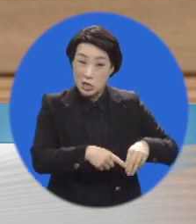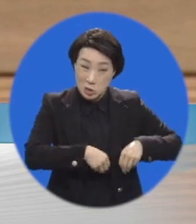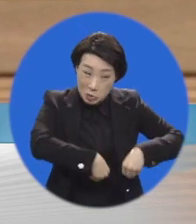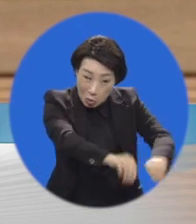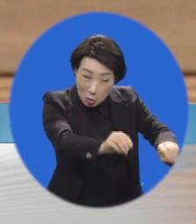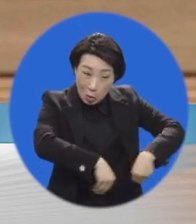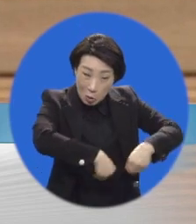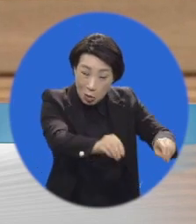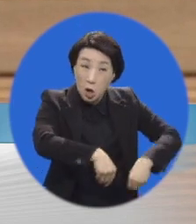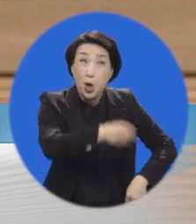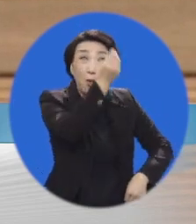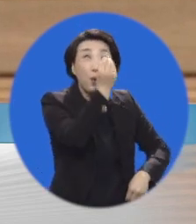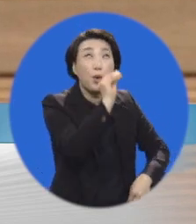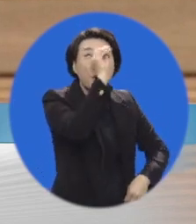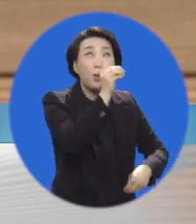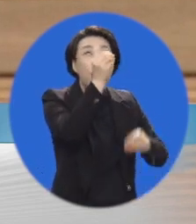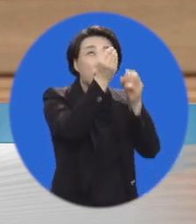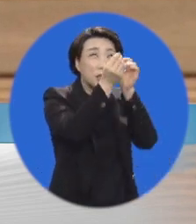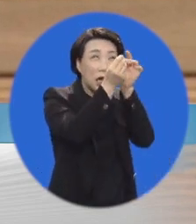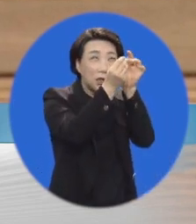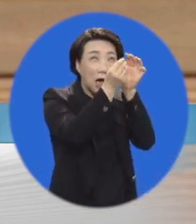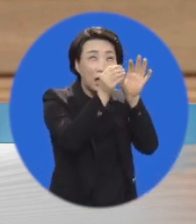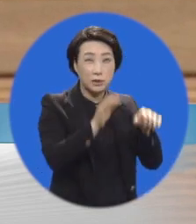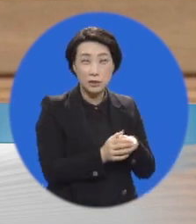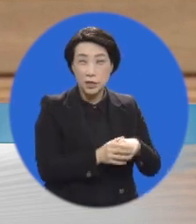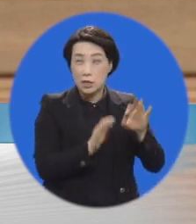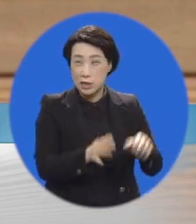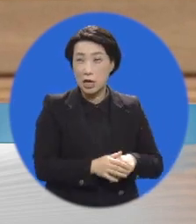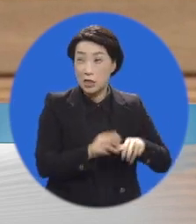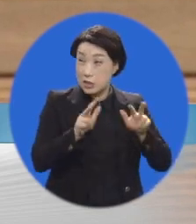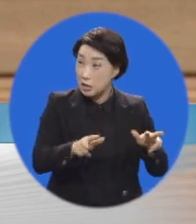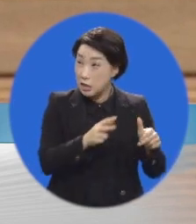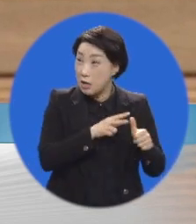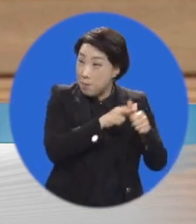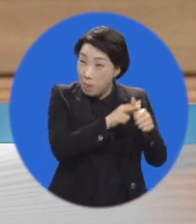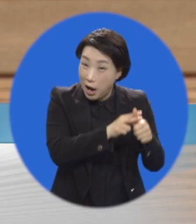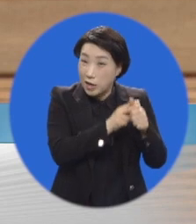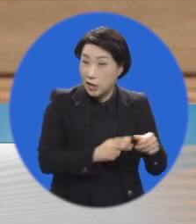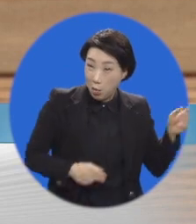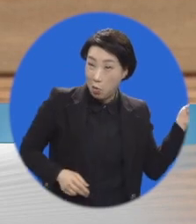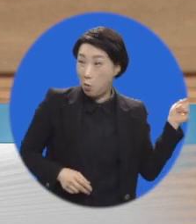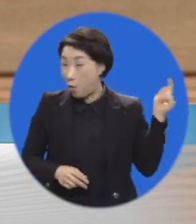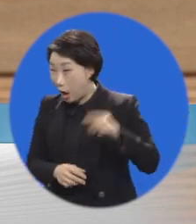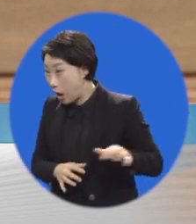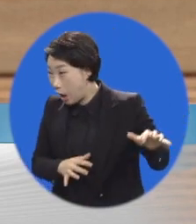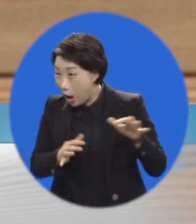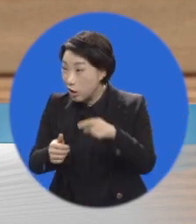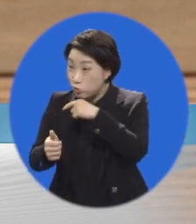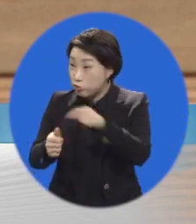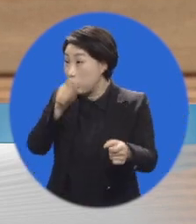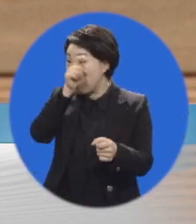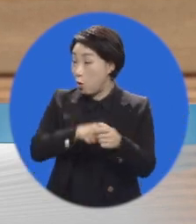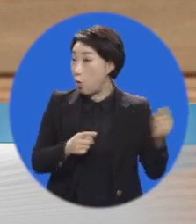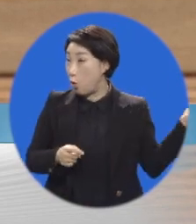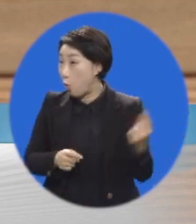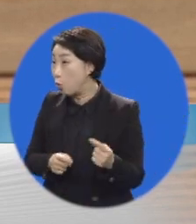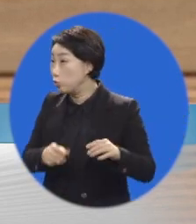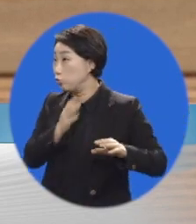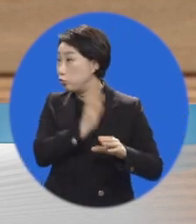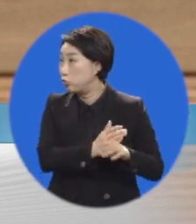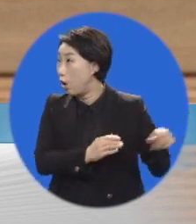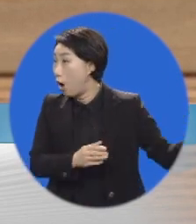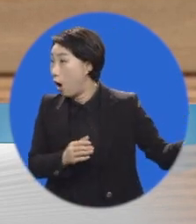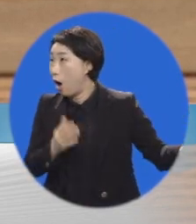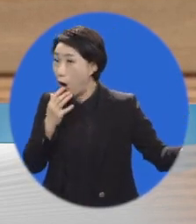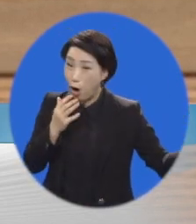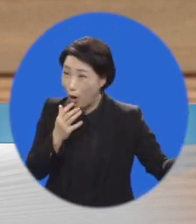칼날을 번쩍이며 무섭게 말을 타고 질주하며 당신의 목을 치려고 지금 무섭게